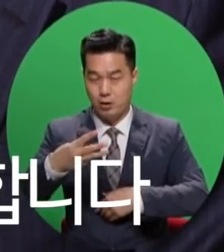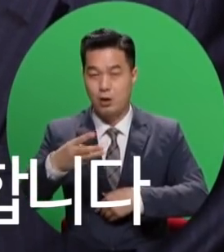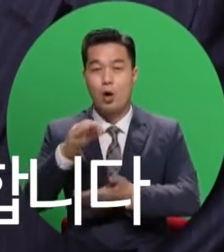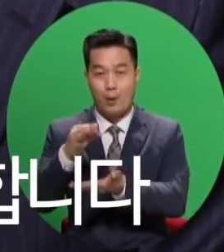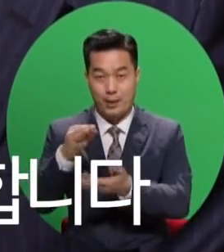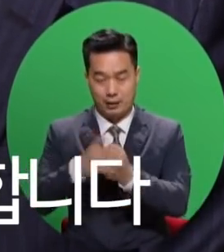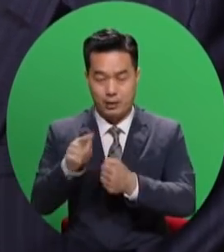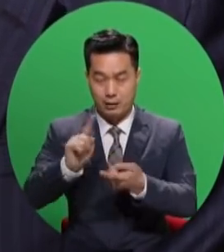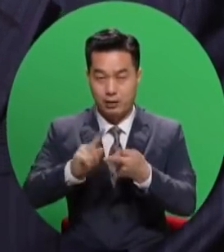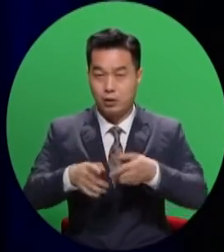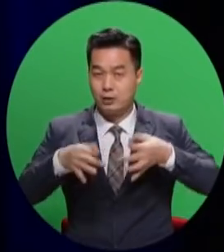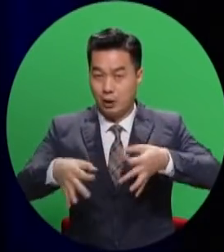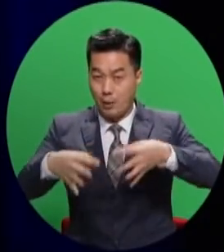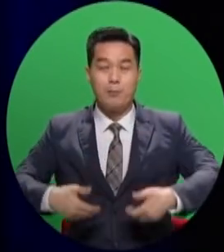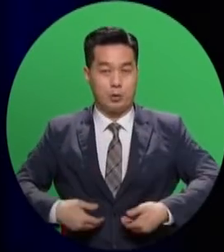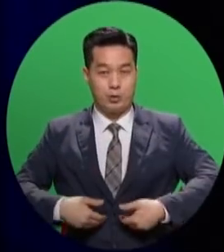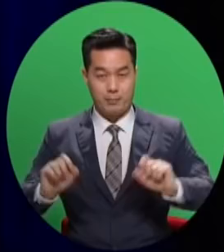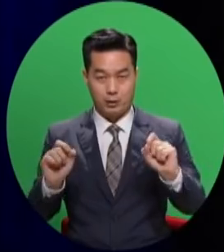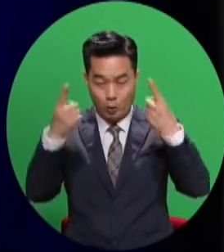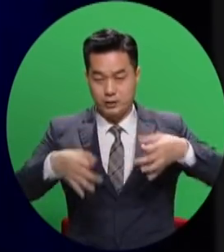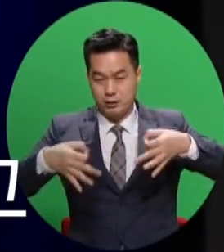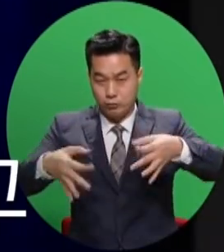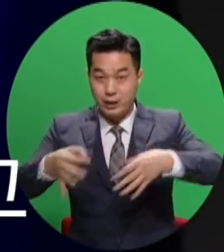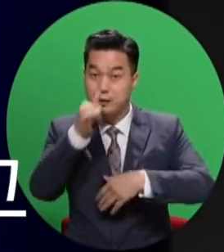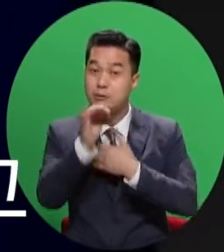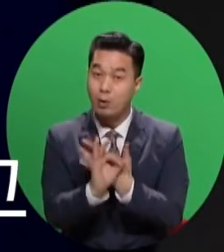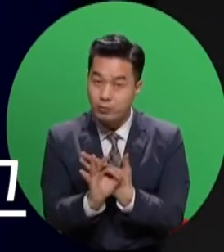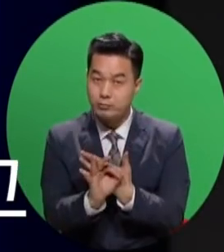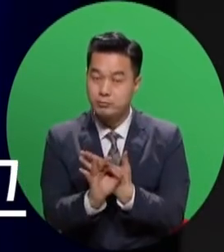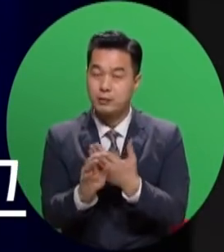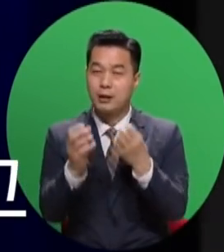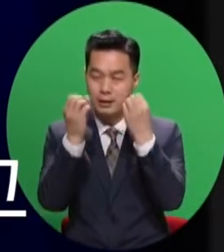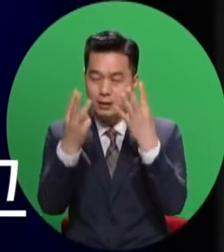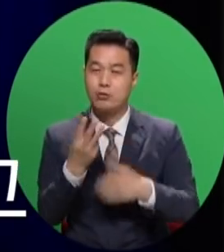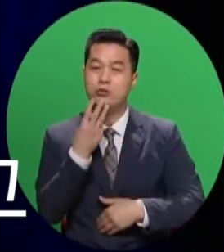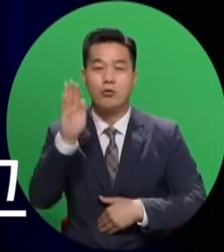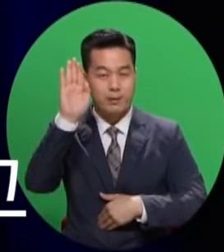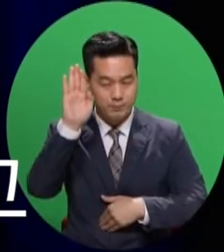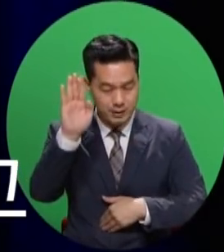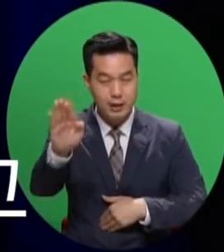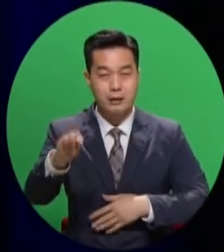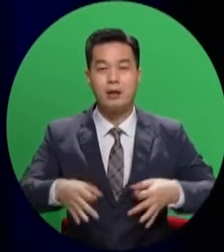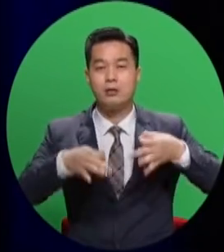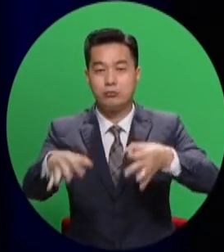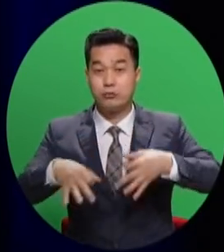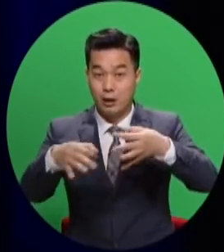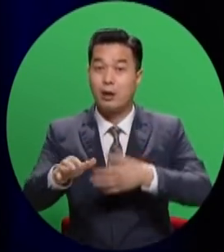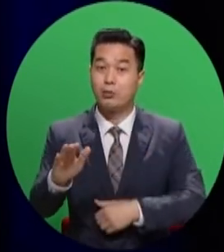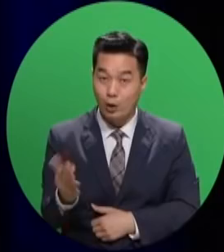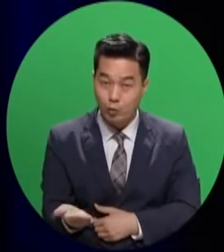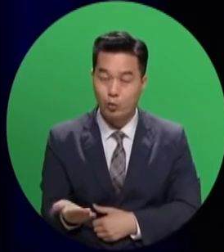투자를 해야 합니다 그래서 동시에 투자를 하게 되면 어 새로운 서울의 미래 에 투자를 하게 되고 그리고